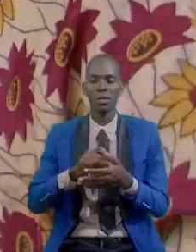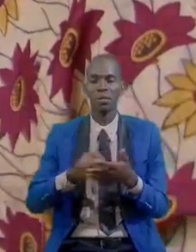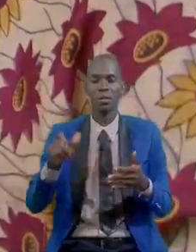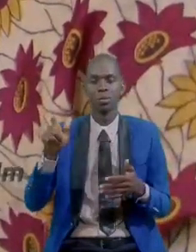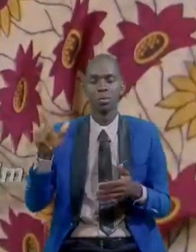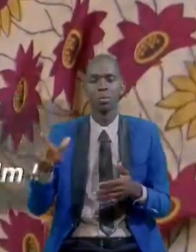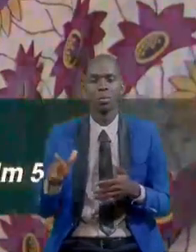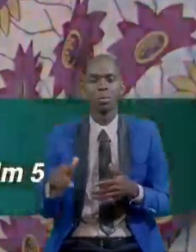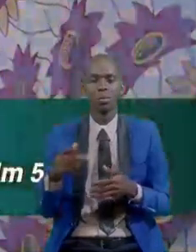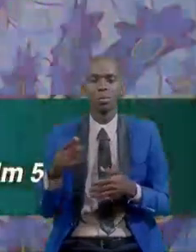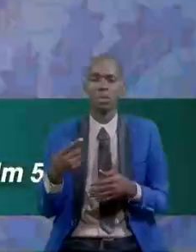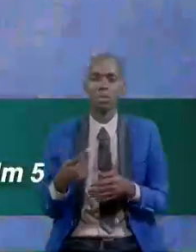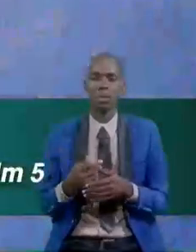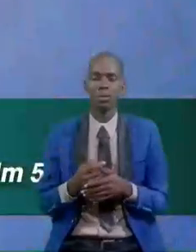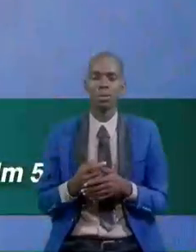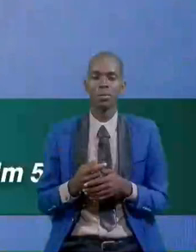Joël 3.